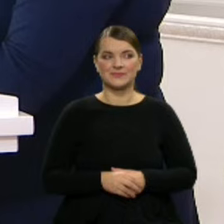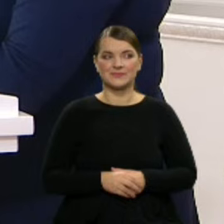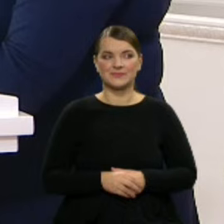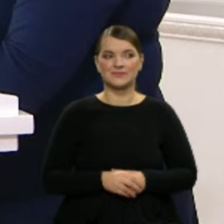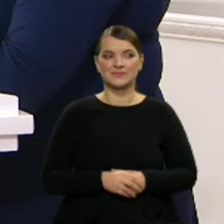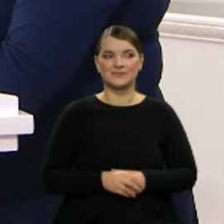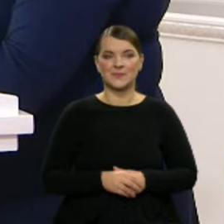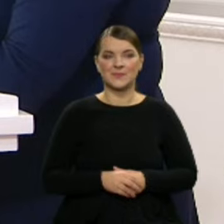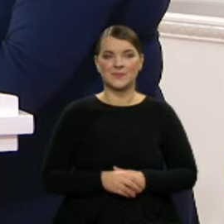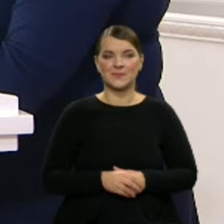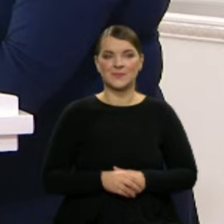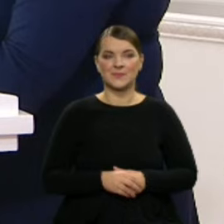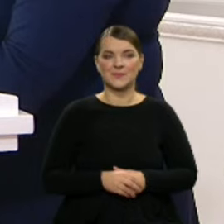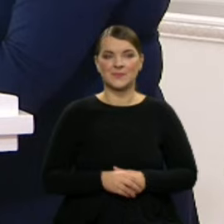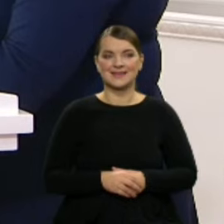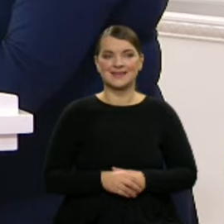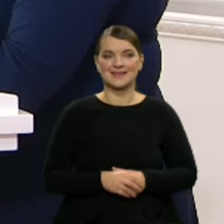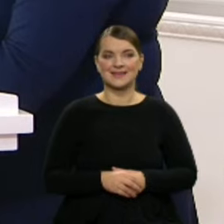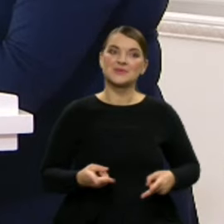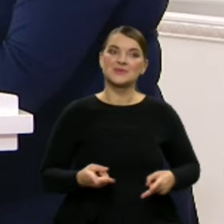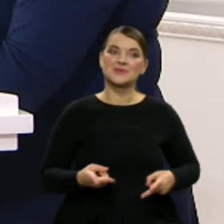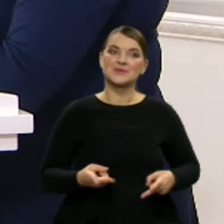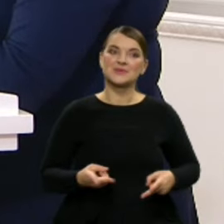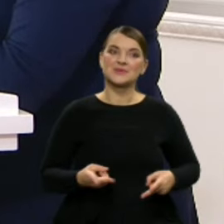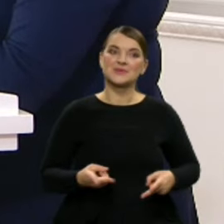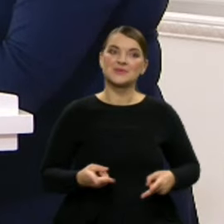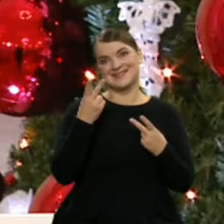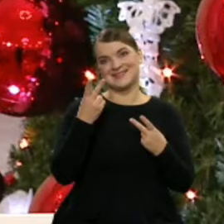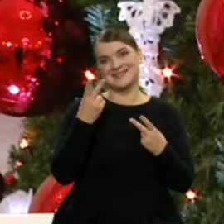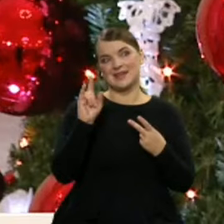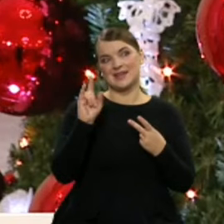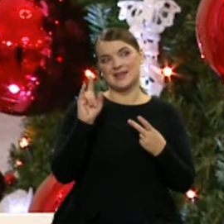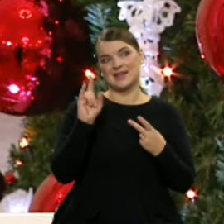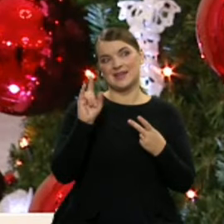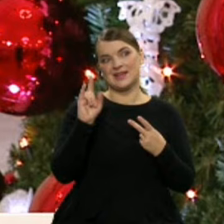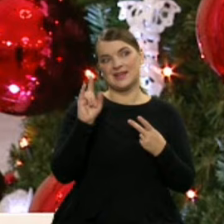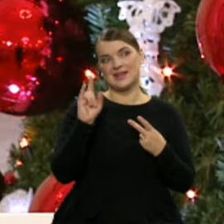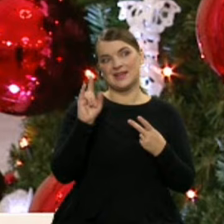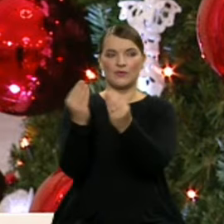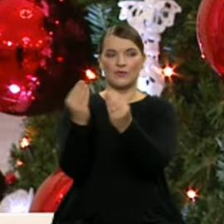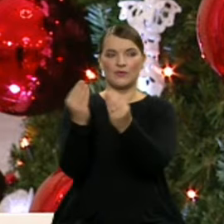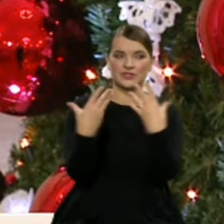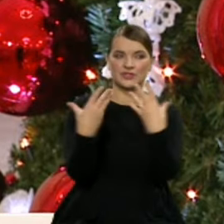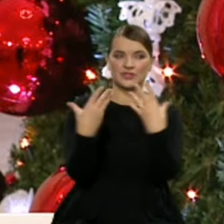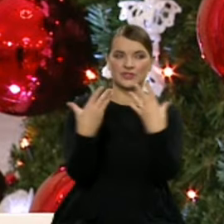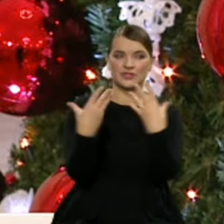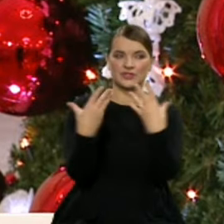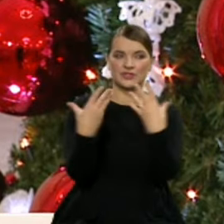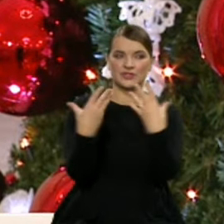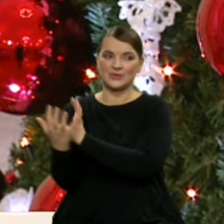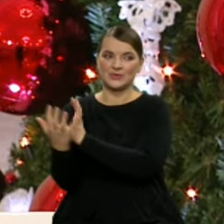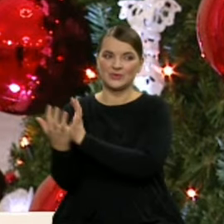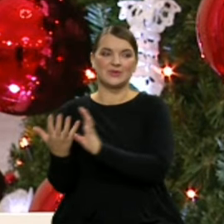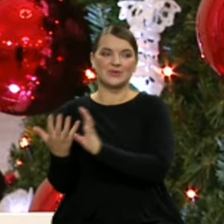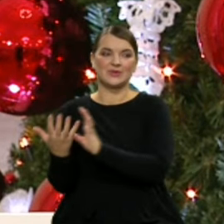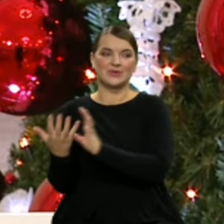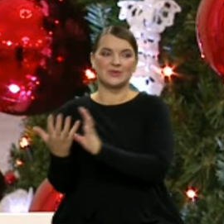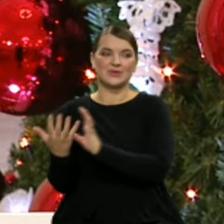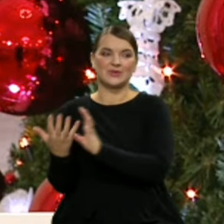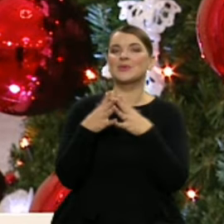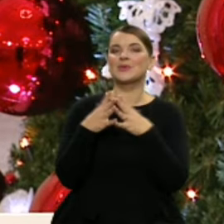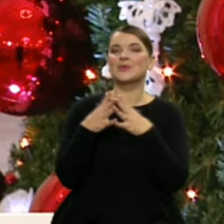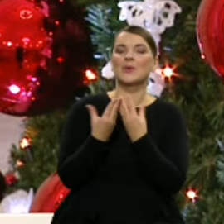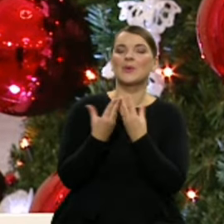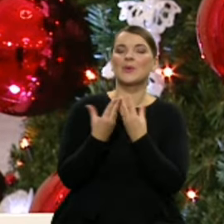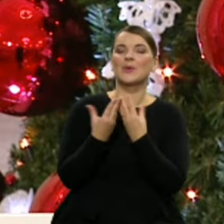ir džiaugiuosi, kad vaikai labai vertina savo šeimas ir su mumis draugauja ir toliau ir palaiko